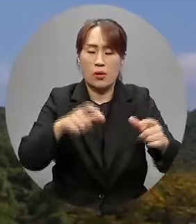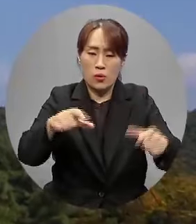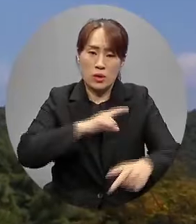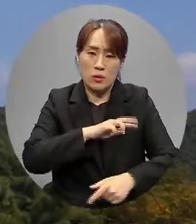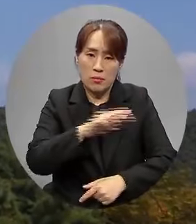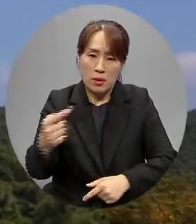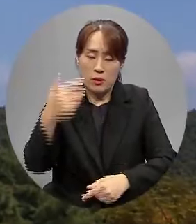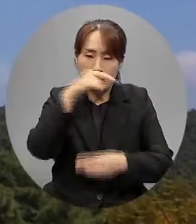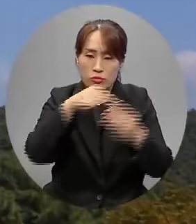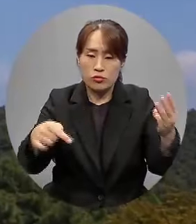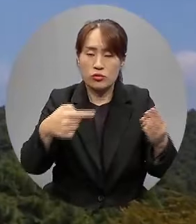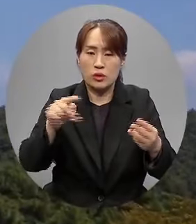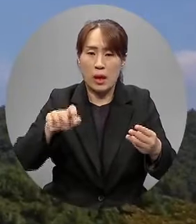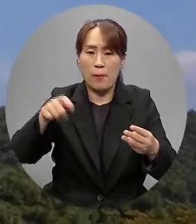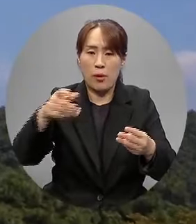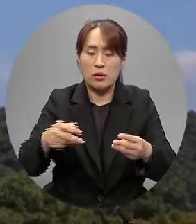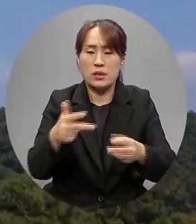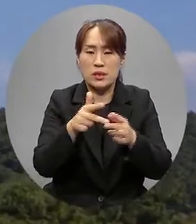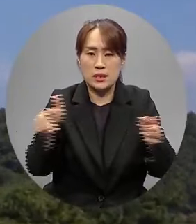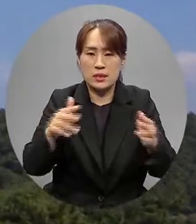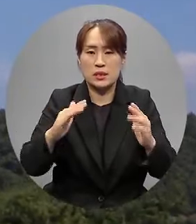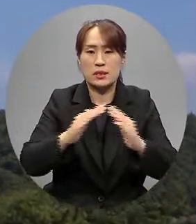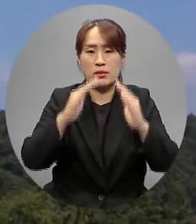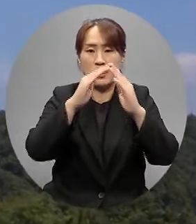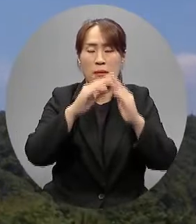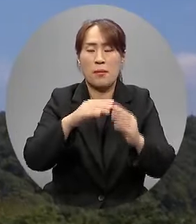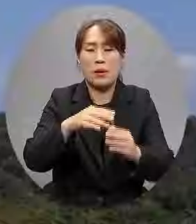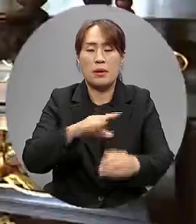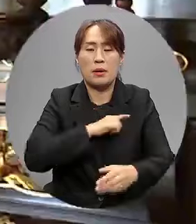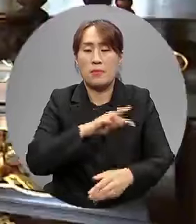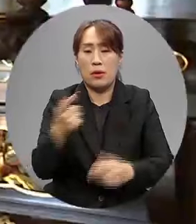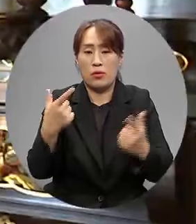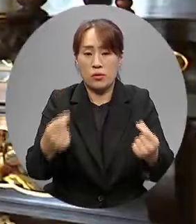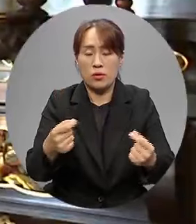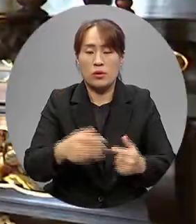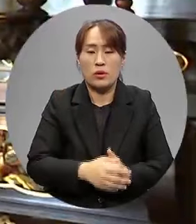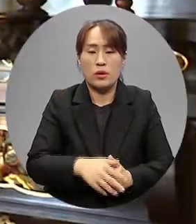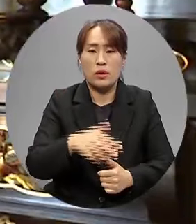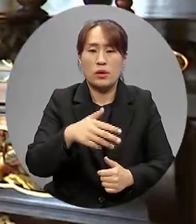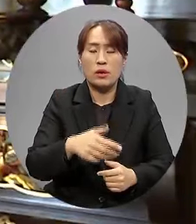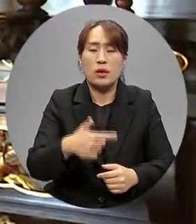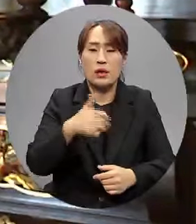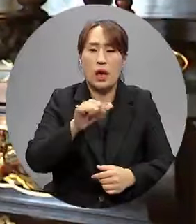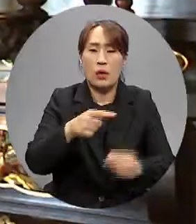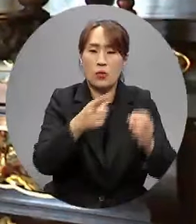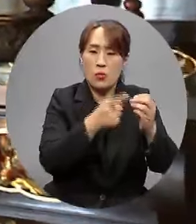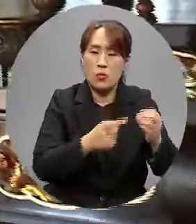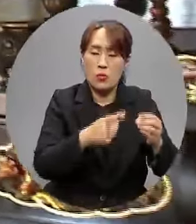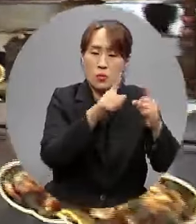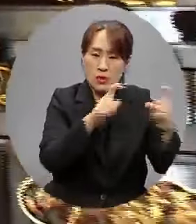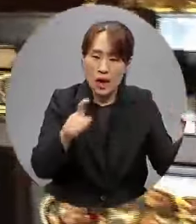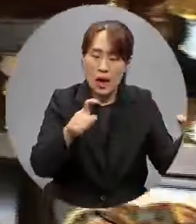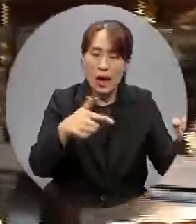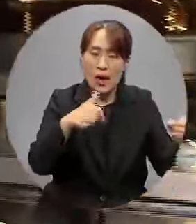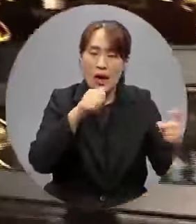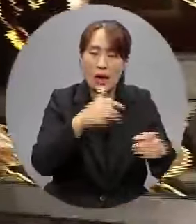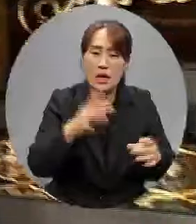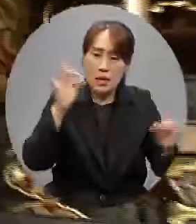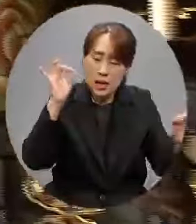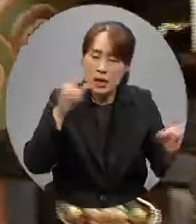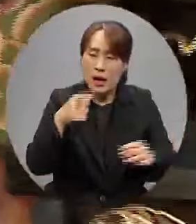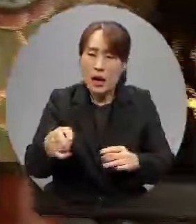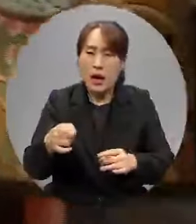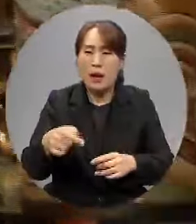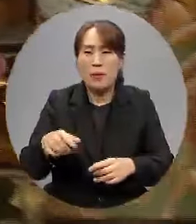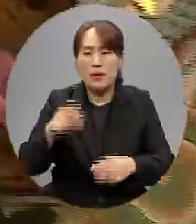충주 타리 7층 석탑으로 이름을 바꾸었 듯 단호사 철조 열의 상도 새 복음자리와 함께 조만간